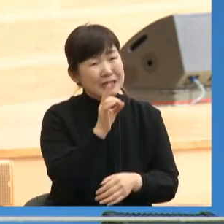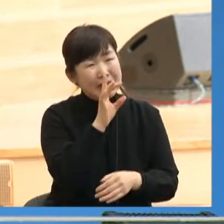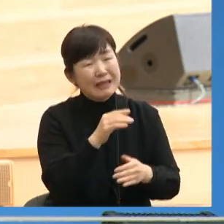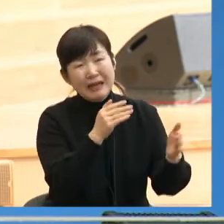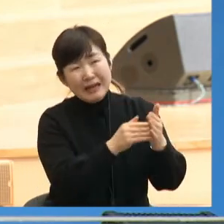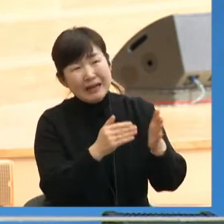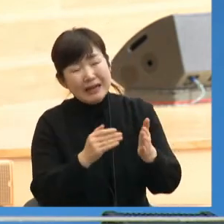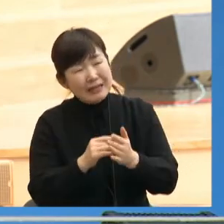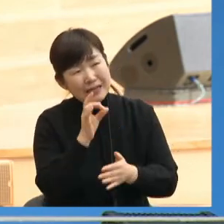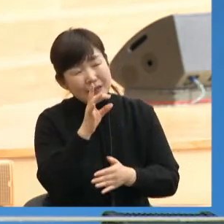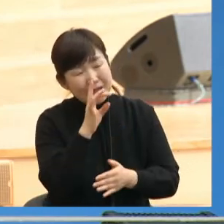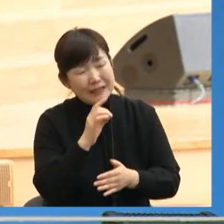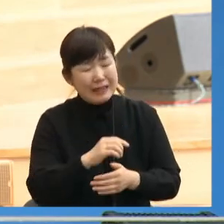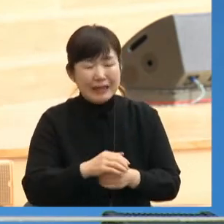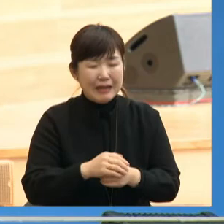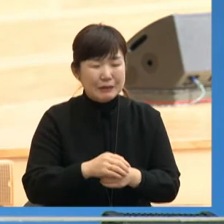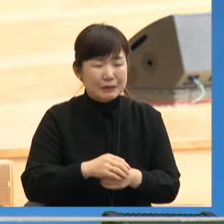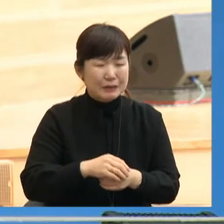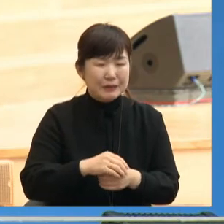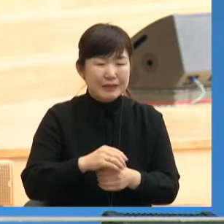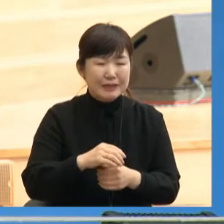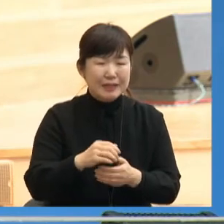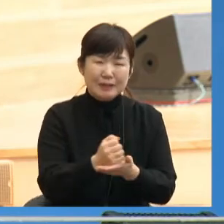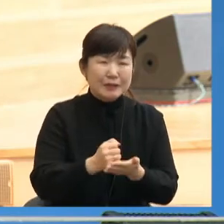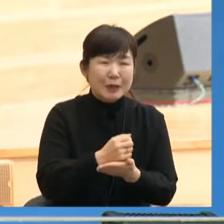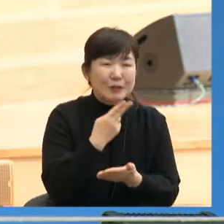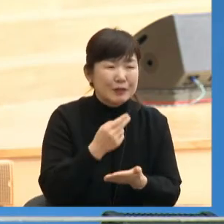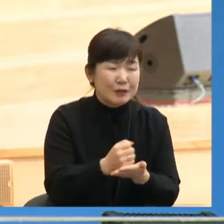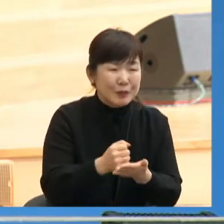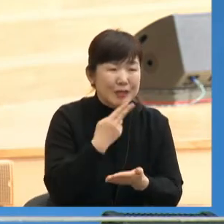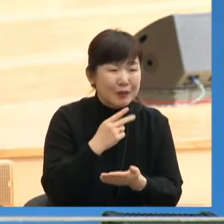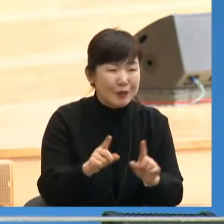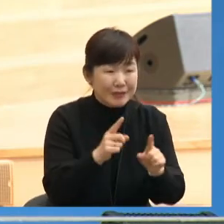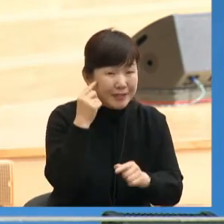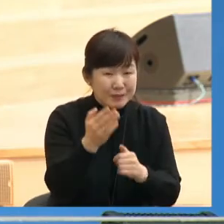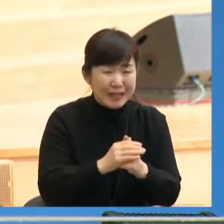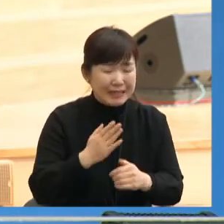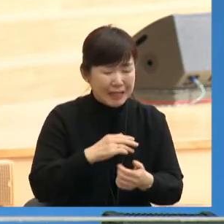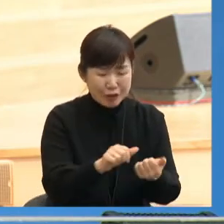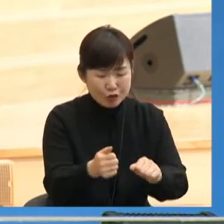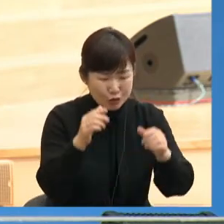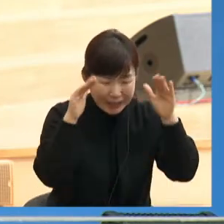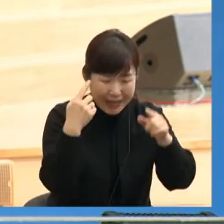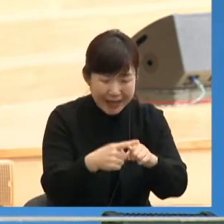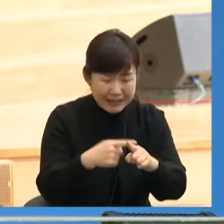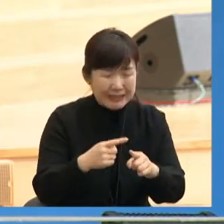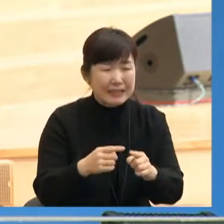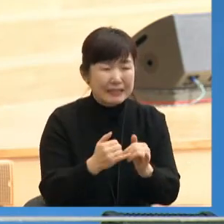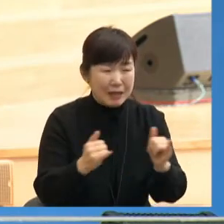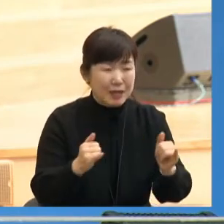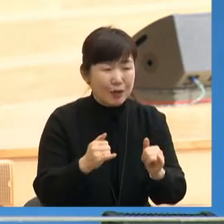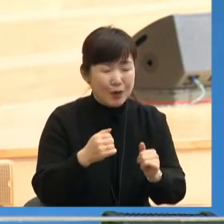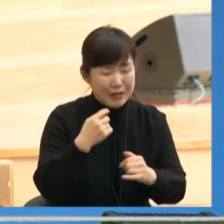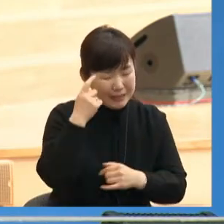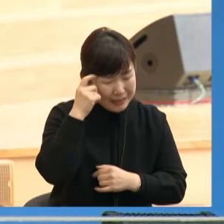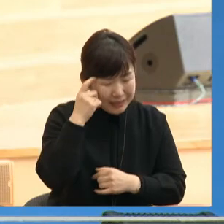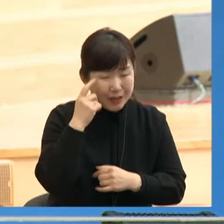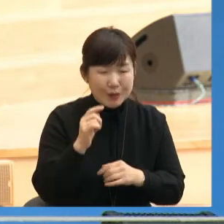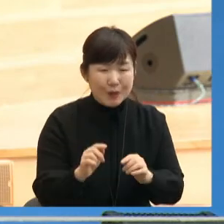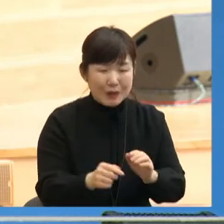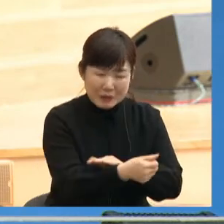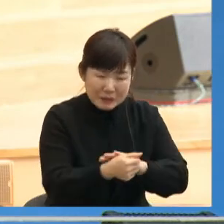혹시 여기며 살지 않으셨습니까? 나는 죽은 개 같은 존재라고 그렇게 여기면서 지금까지 살아오지